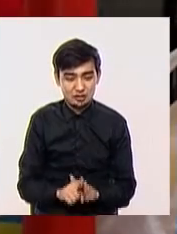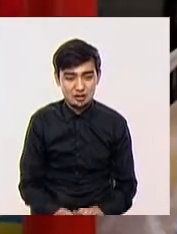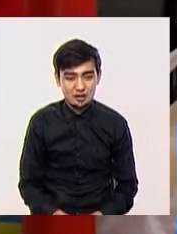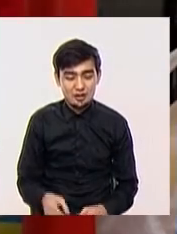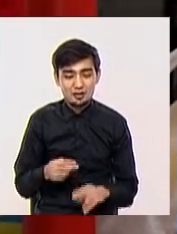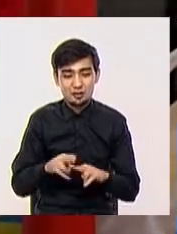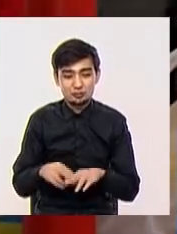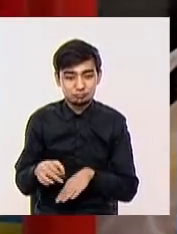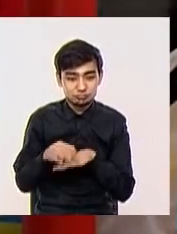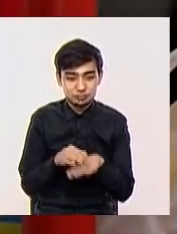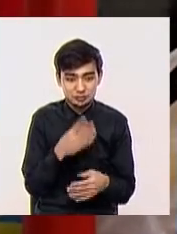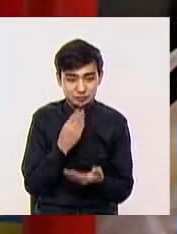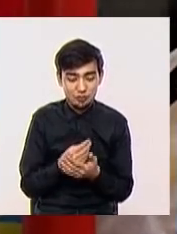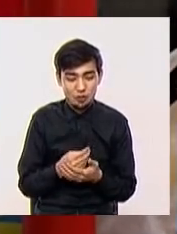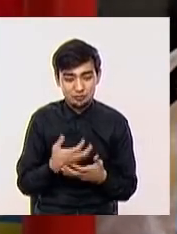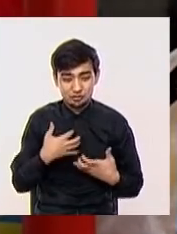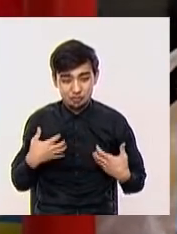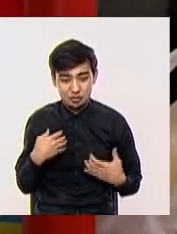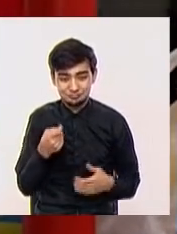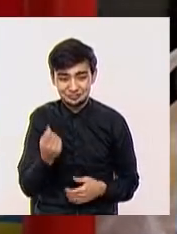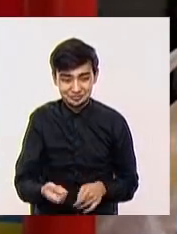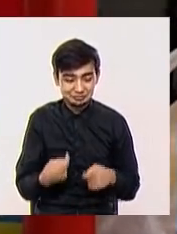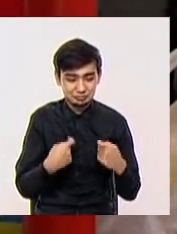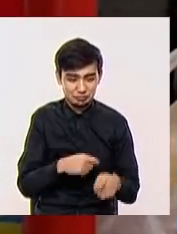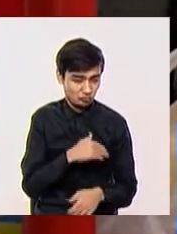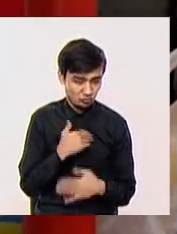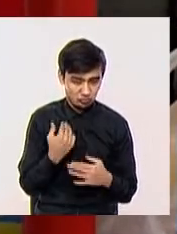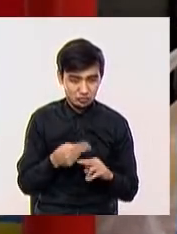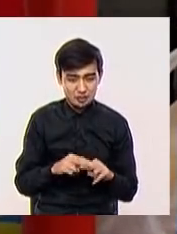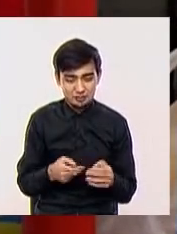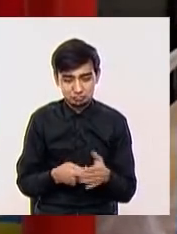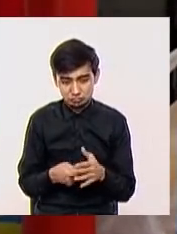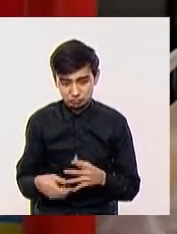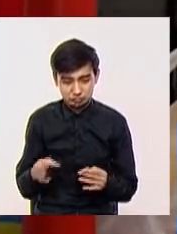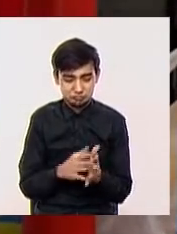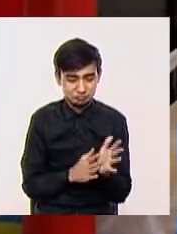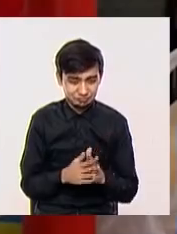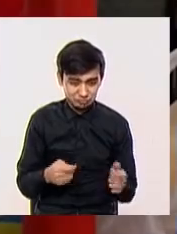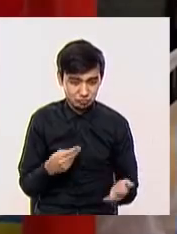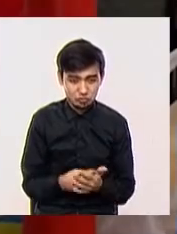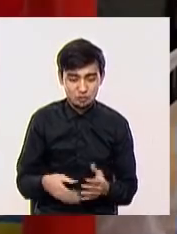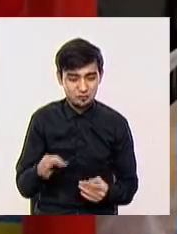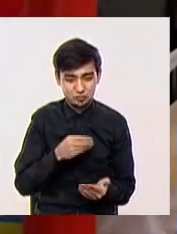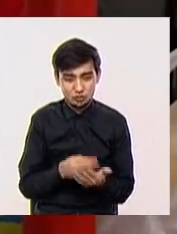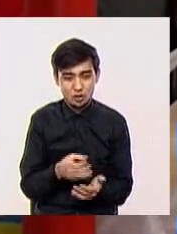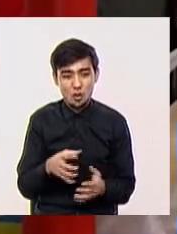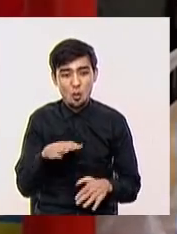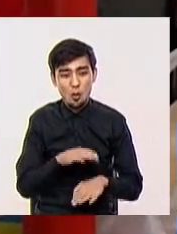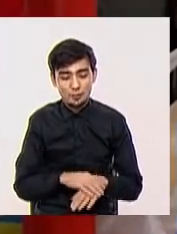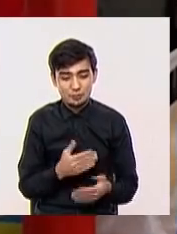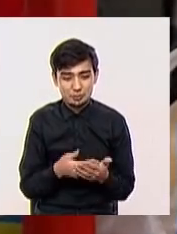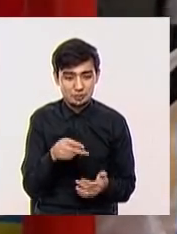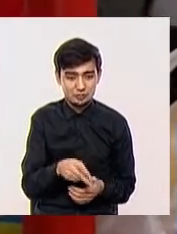которые привозят свой скот, никто дешево отдавать не хочет. Во-первых, корм дорогой, все дорого. И вот так, оптовые